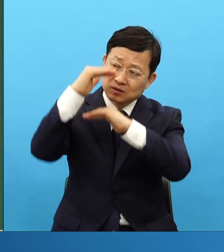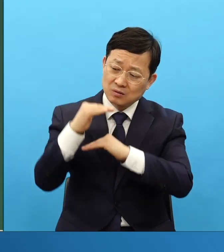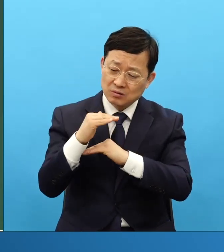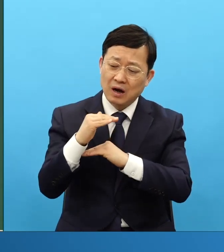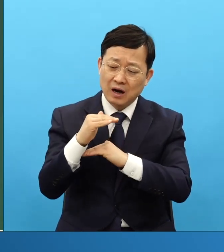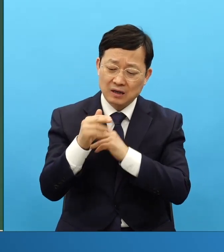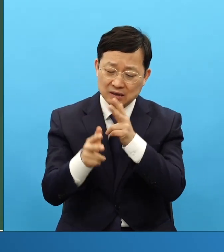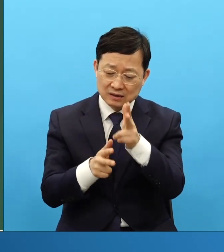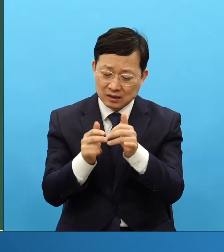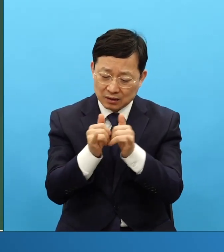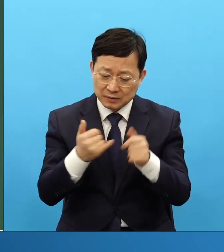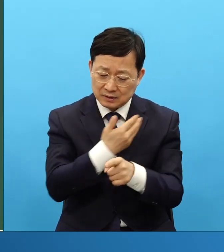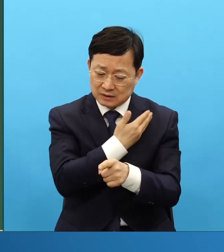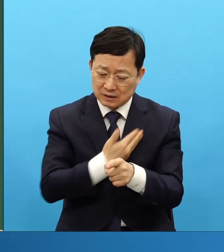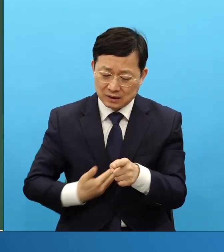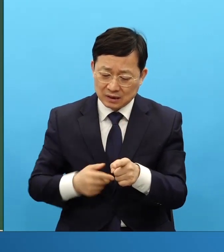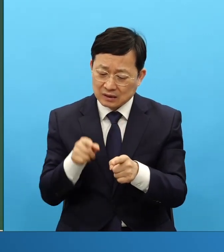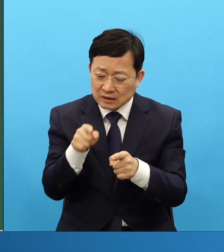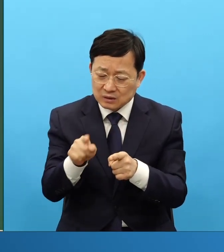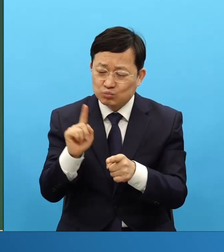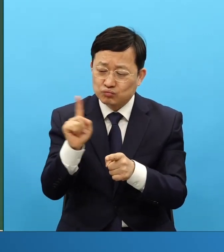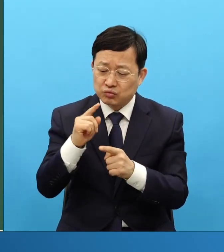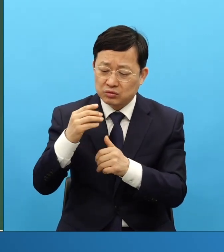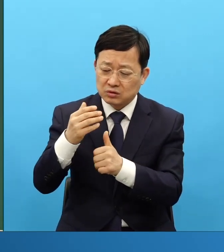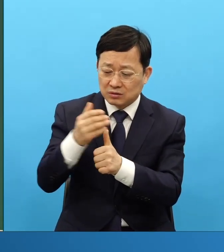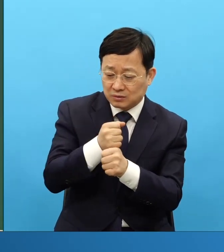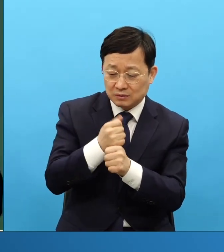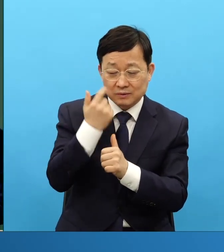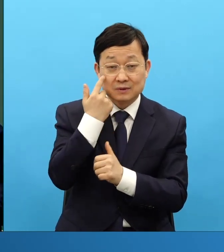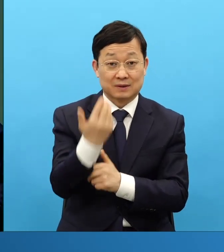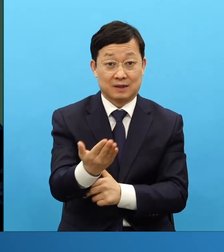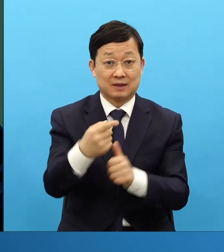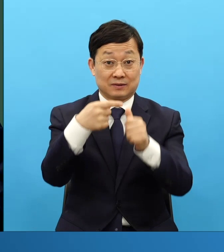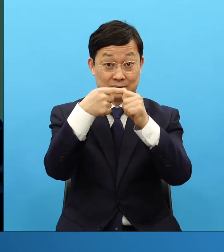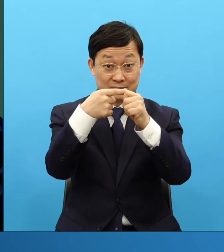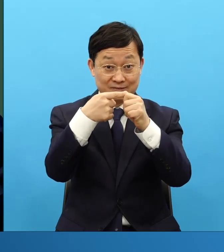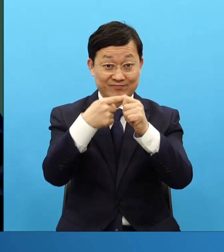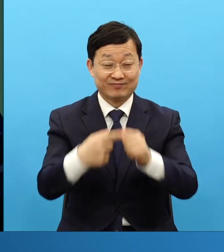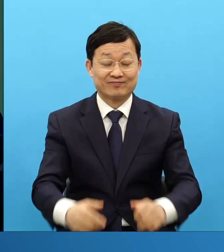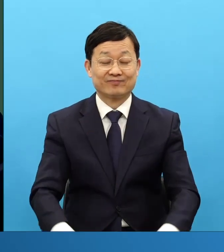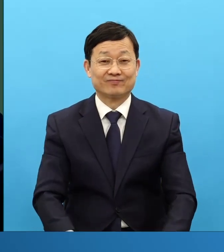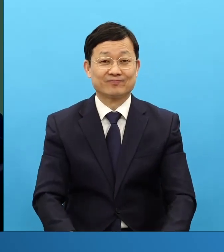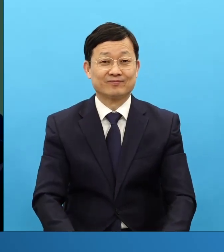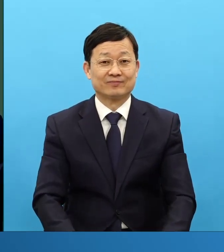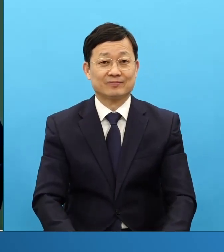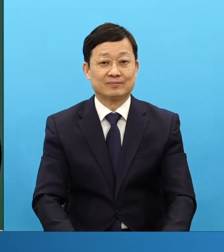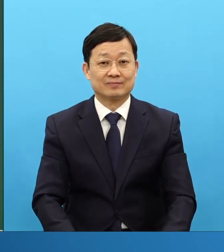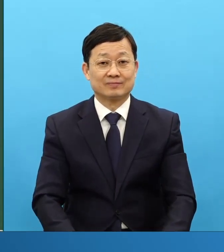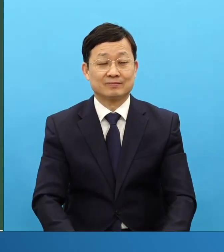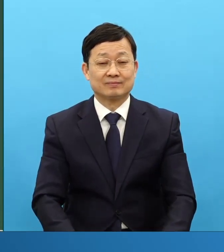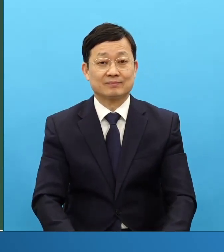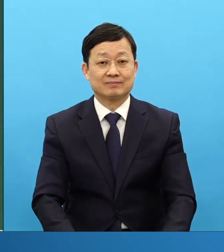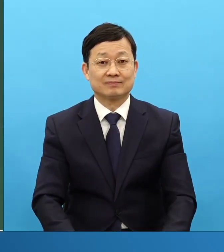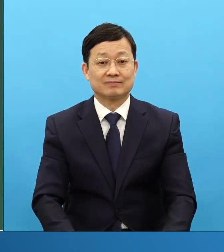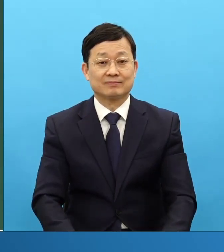여러분들 꼭 이 부분을 언약으로 붙잡으셔야 됩니다. And so you must hold to this as your covenant. 이 사람들은